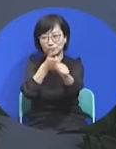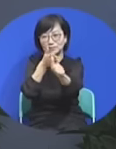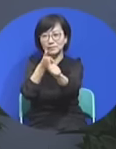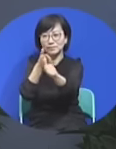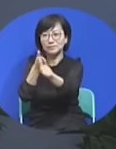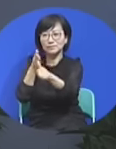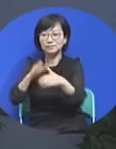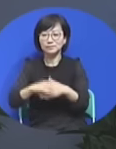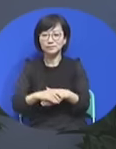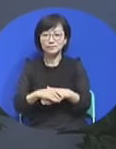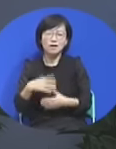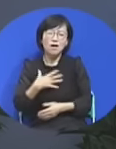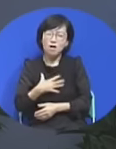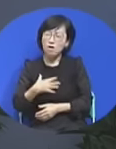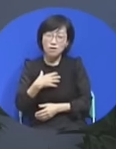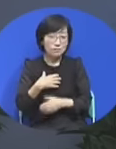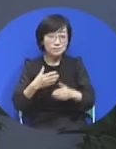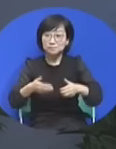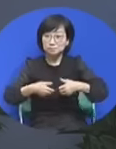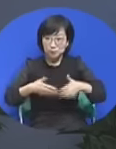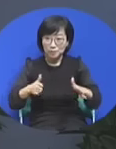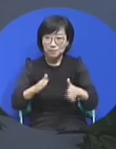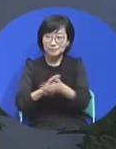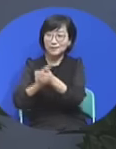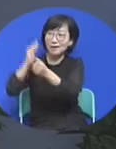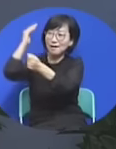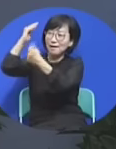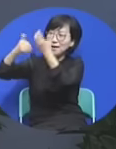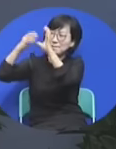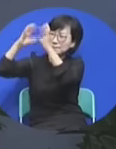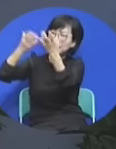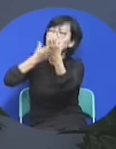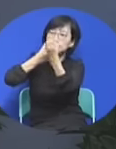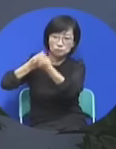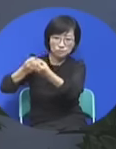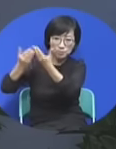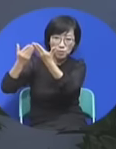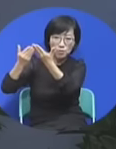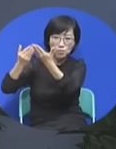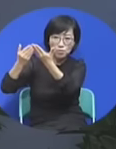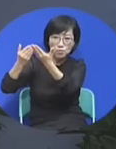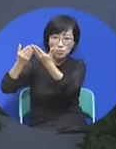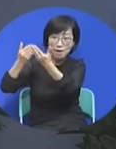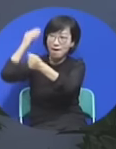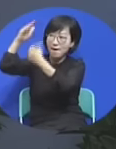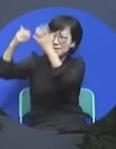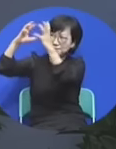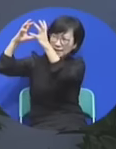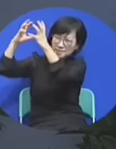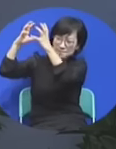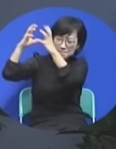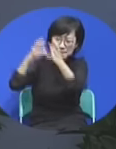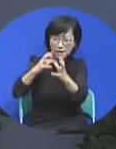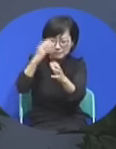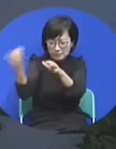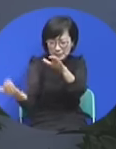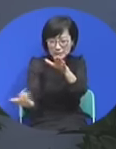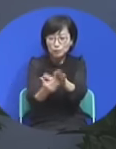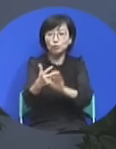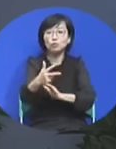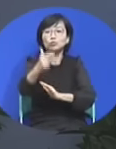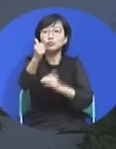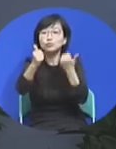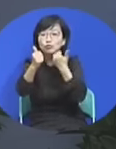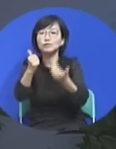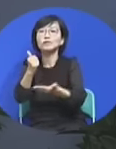you. 아무것도 걱정할 필요 없습니다. 하나님의 나라. There's nothing for us to worry about. God's kingdom. 그거 이룰 주역이 여러분들입니다. You are the very